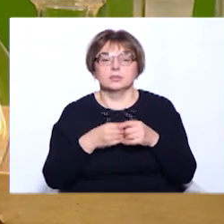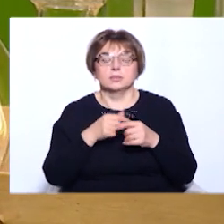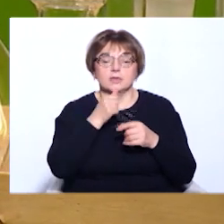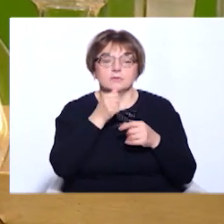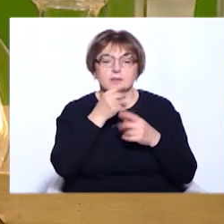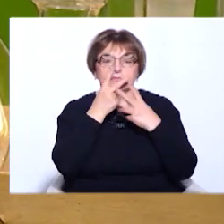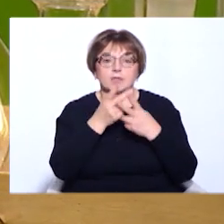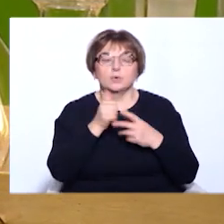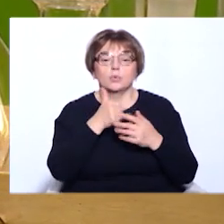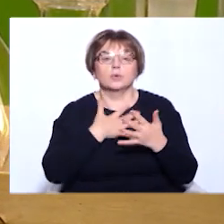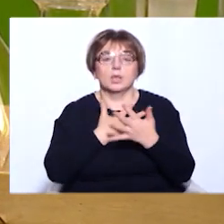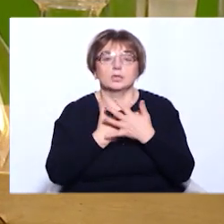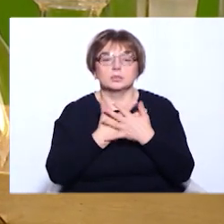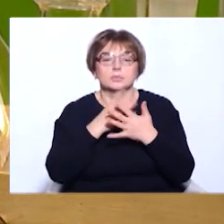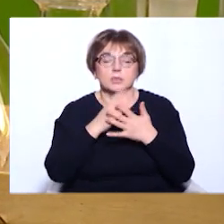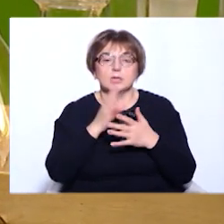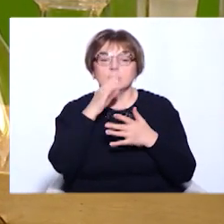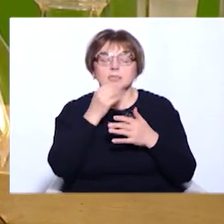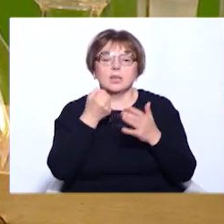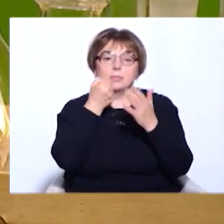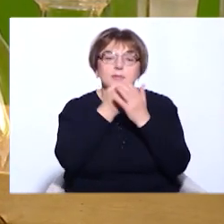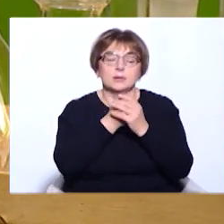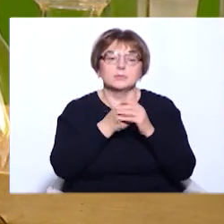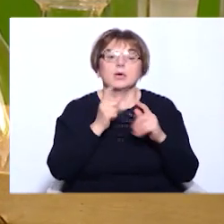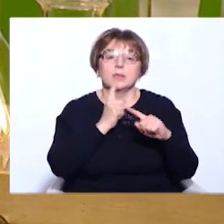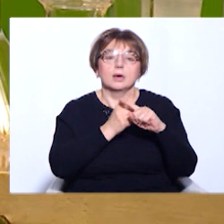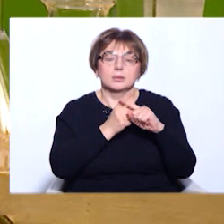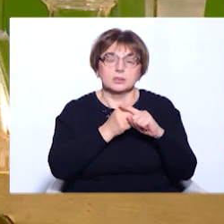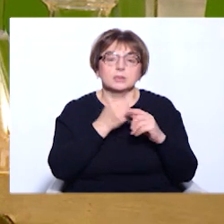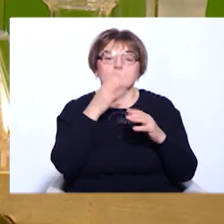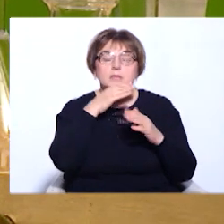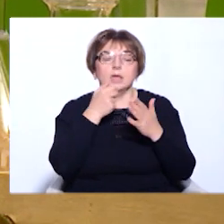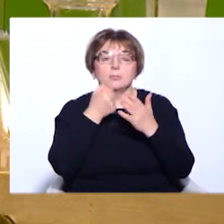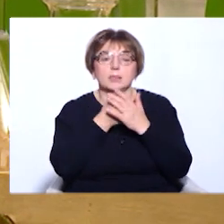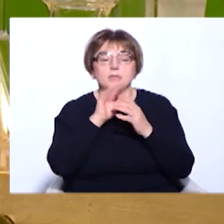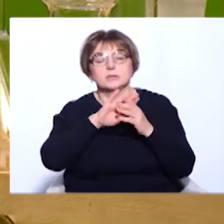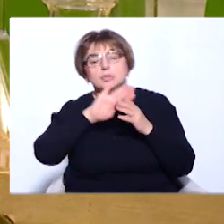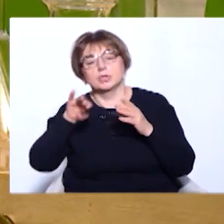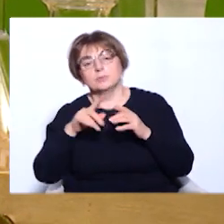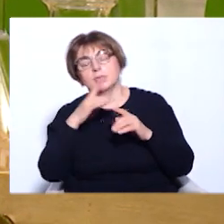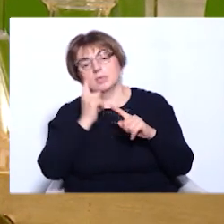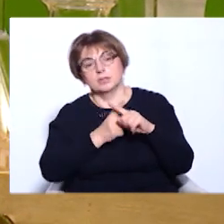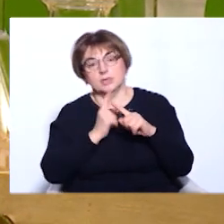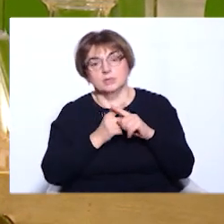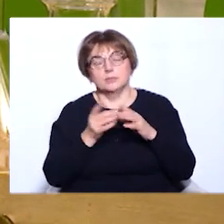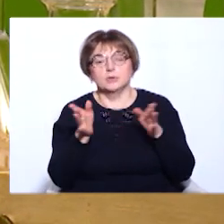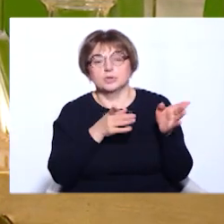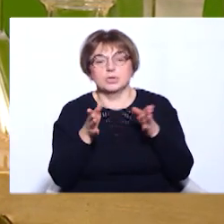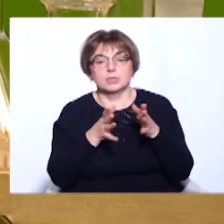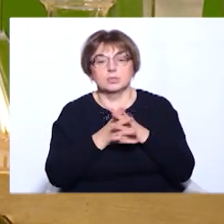ჩავატარეთ, რამდენად აქტიურია წყალბადამდე მოთავსებული მეტალი წყალბადის შემდეგ მოთავსებულ მეტალთან